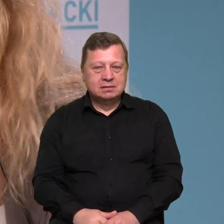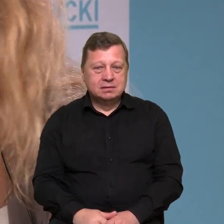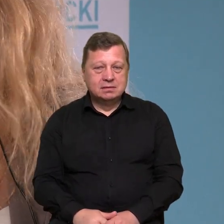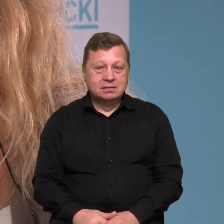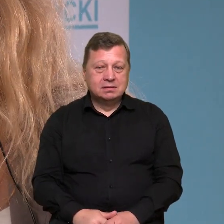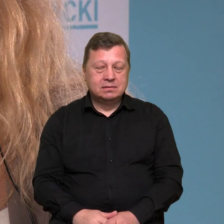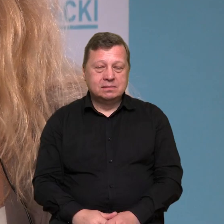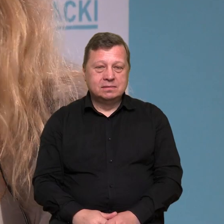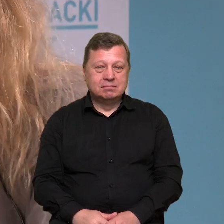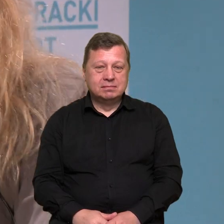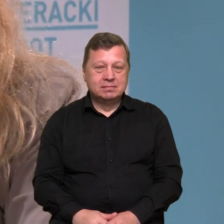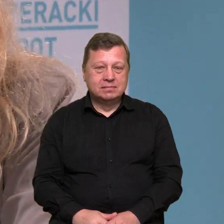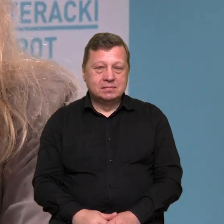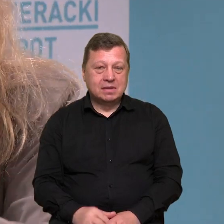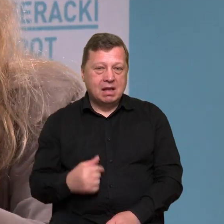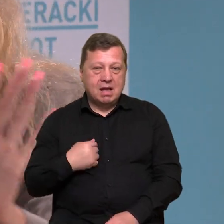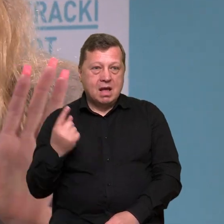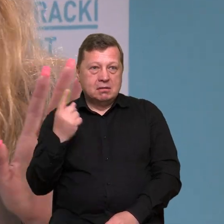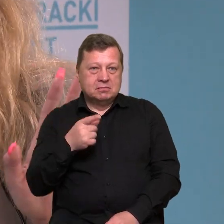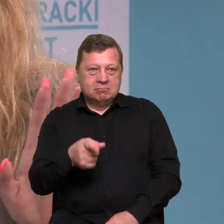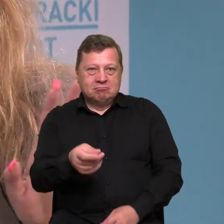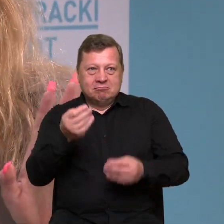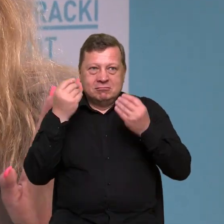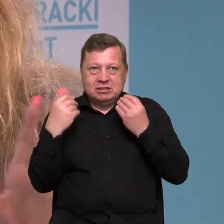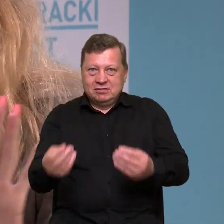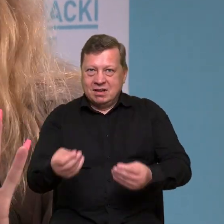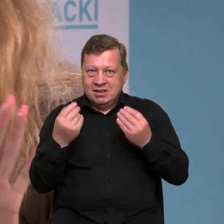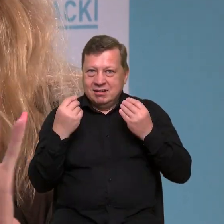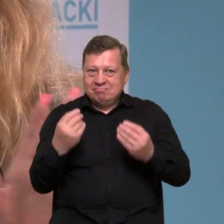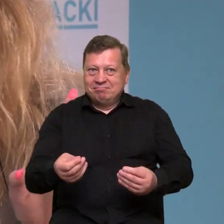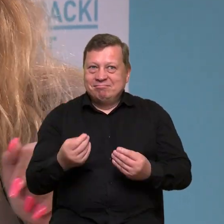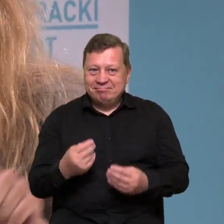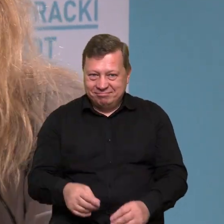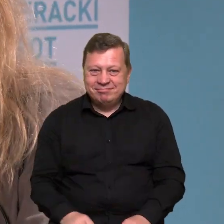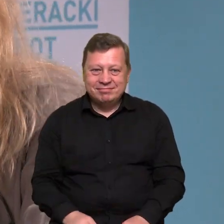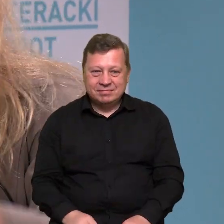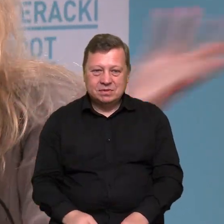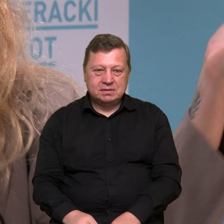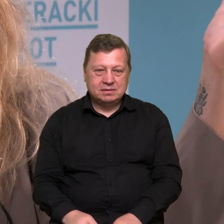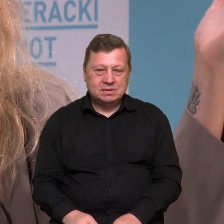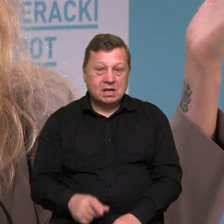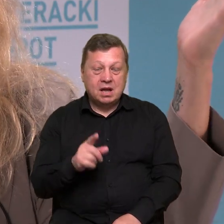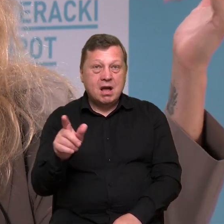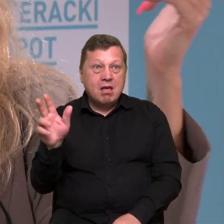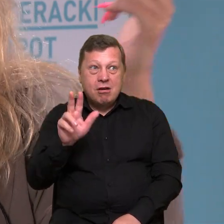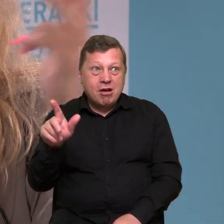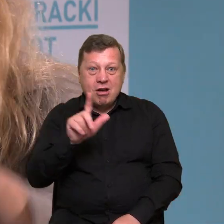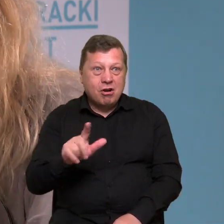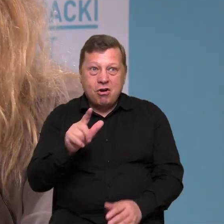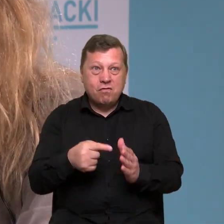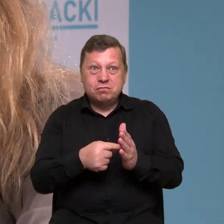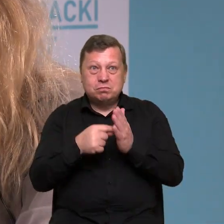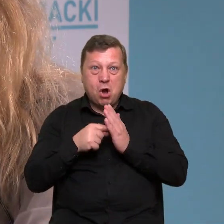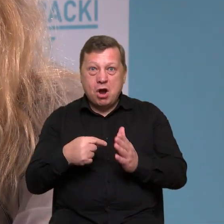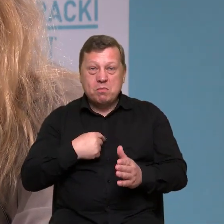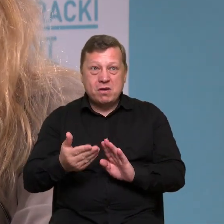Ich fand so toll. Uważałam, że to świetne. Nikt mi tego wcześniej nie pokazywał